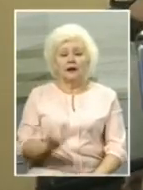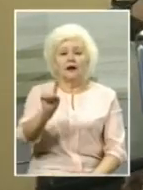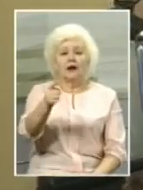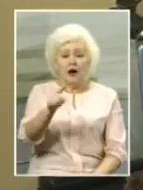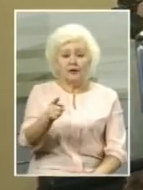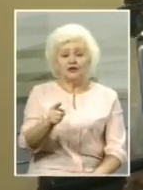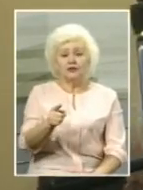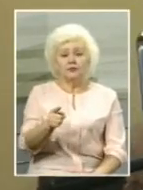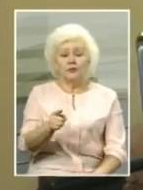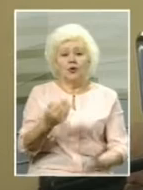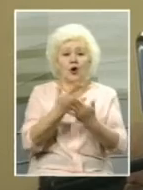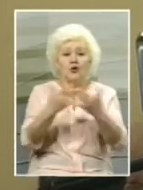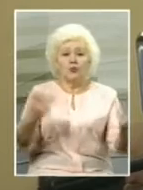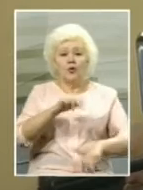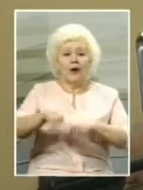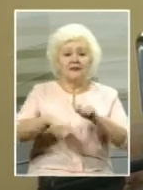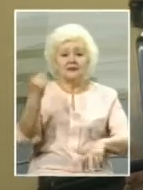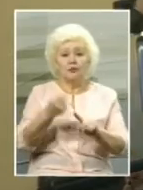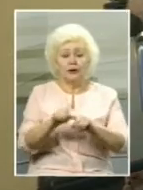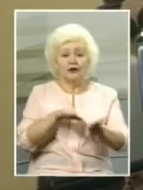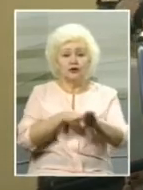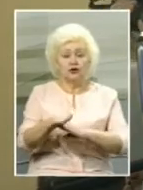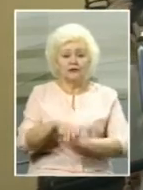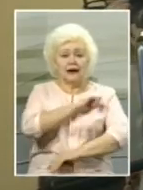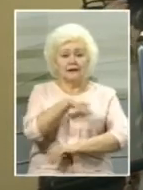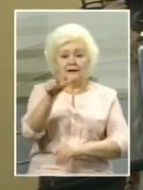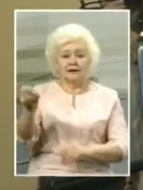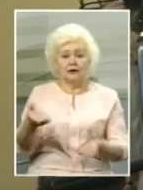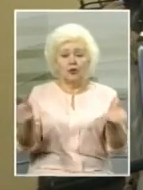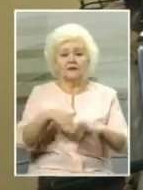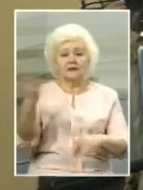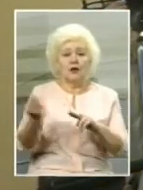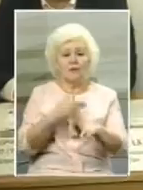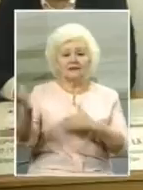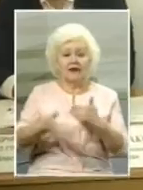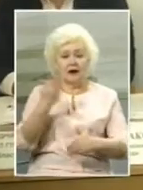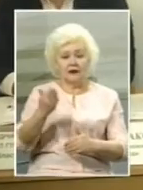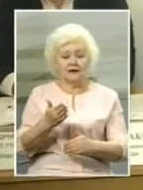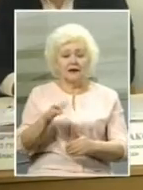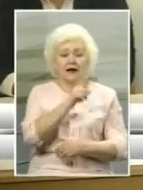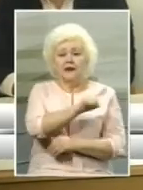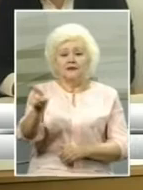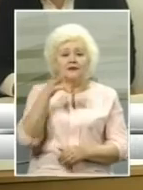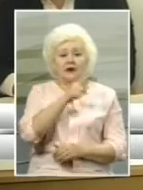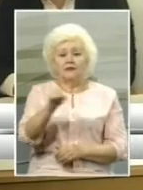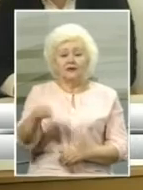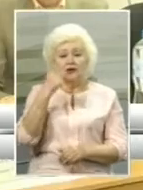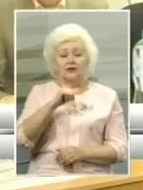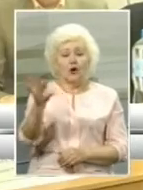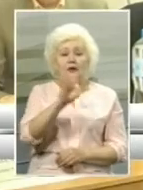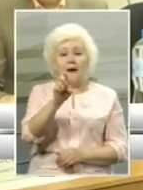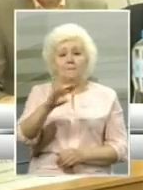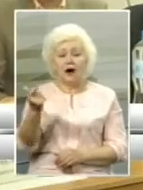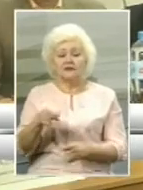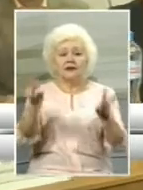Чому? Ну, любое преступление, которое совершается силовиком, оно остается безнаказанным. Тривалий час, говорить Олександр Базелів,